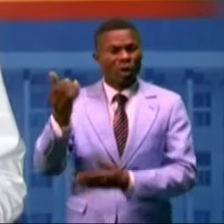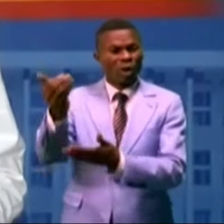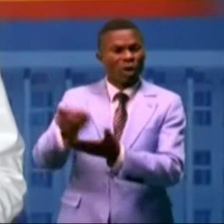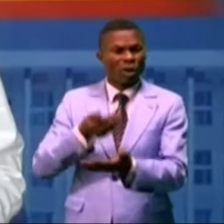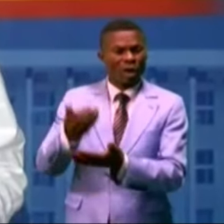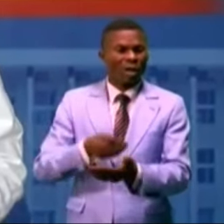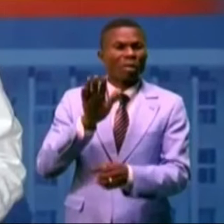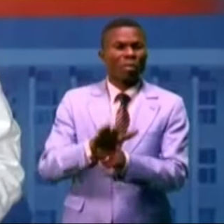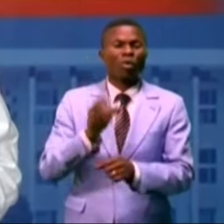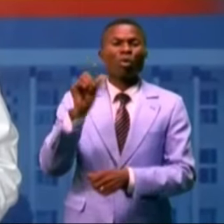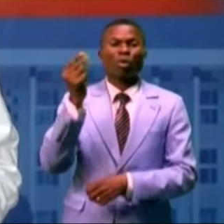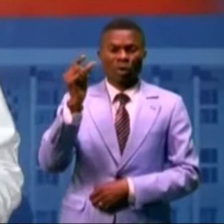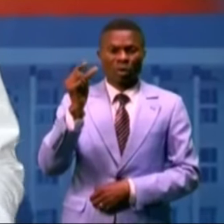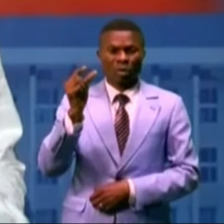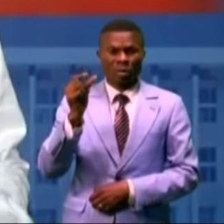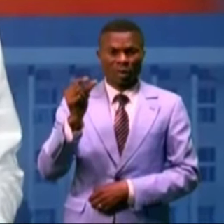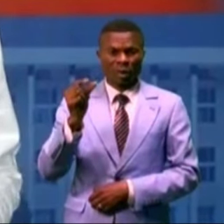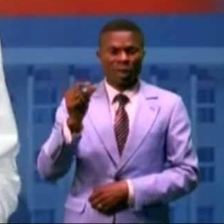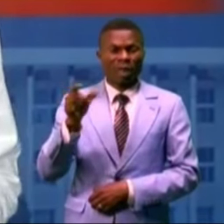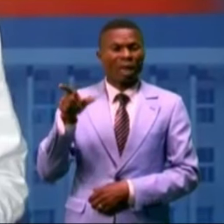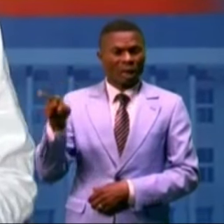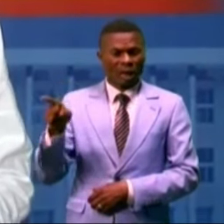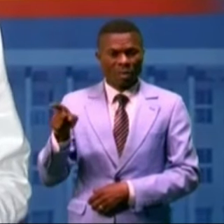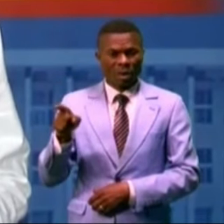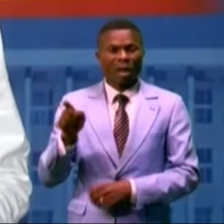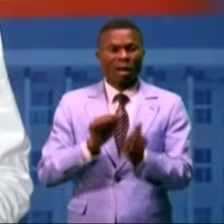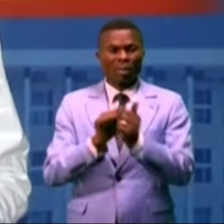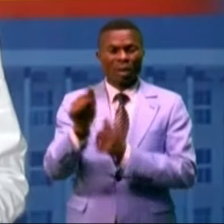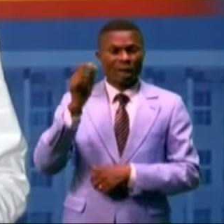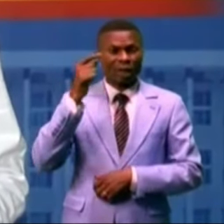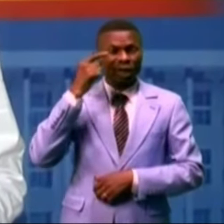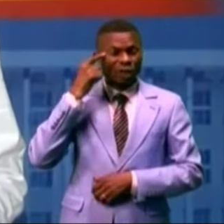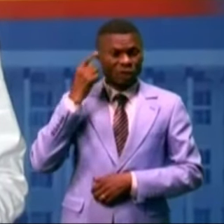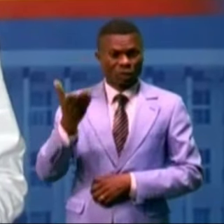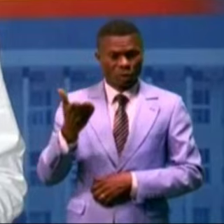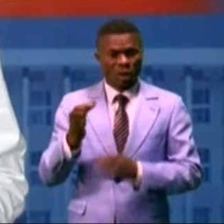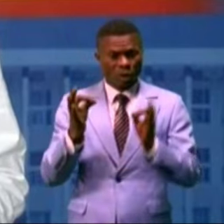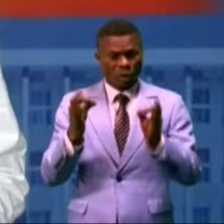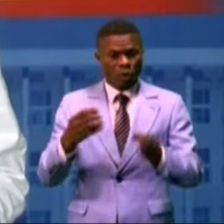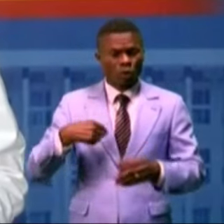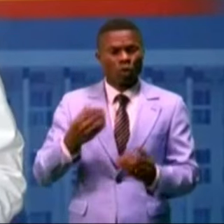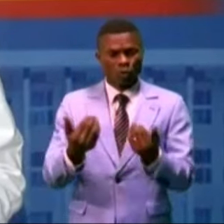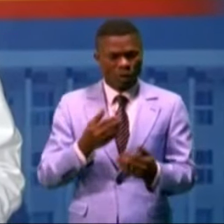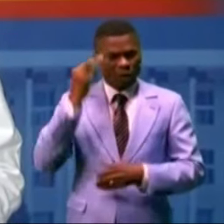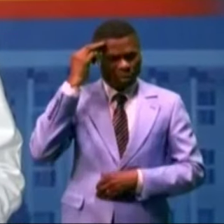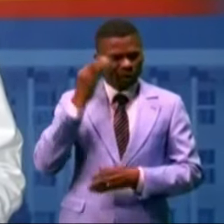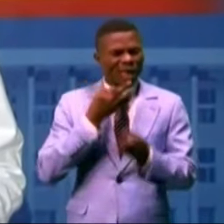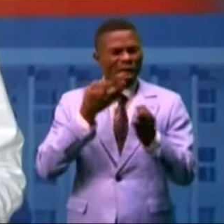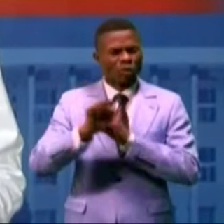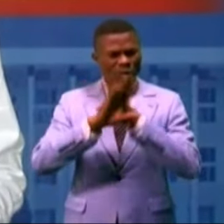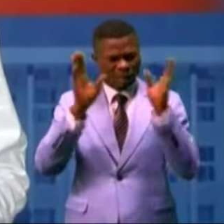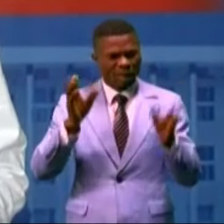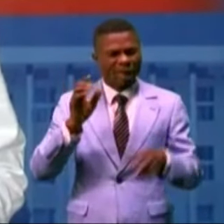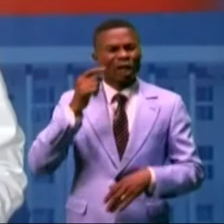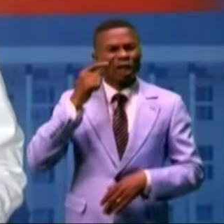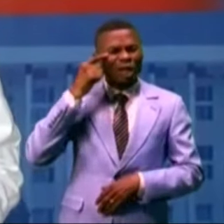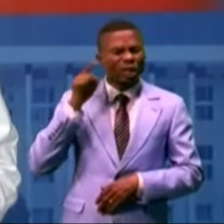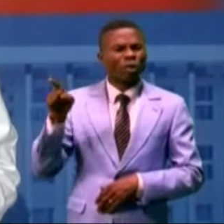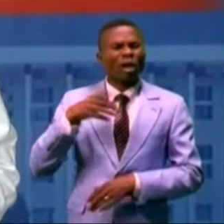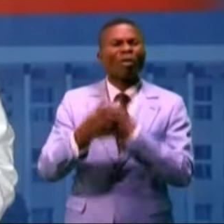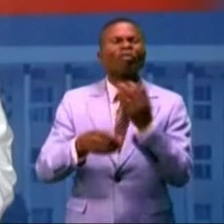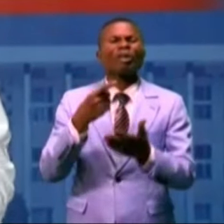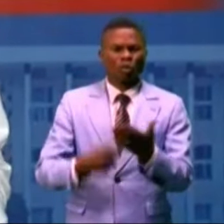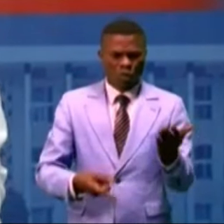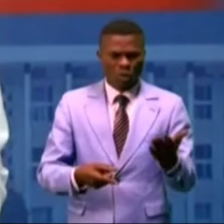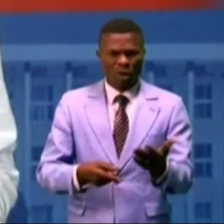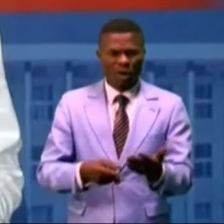des minerais chez nous au Sud Kivu ou dans mon territoire de Mwinga. Alors à ce moment-là, nous voulons que le ministre puisse nous donner des explications